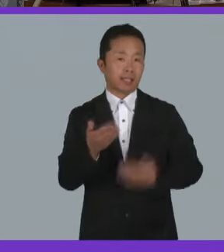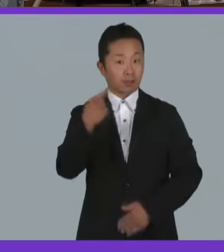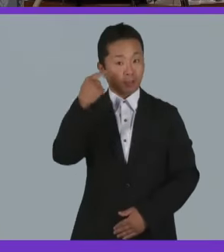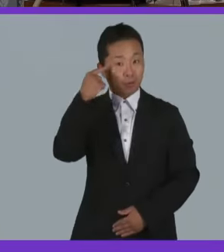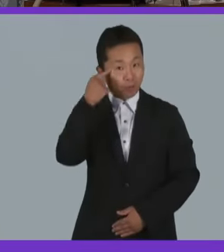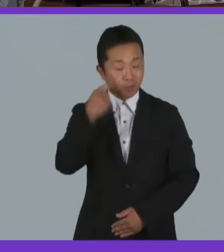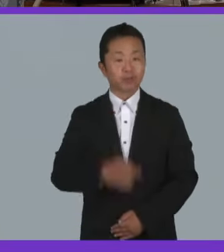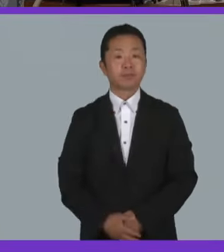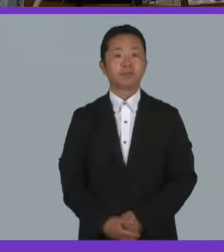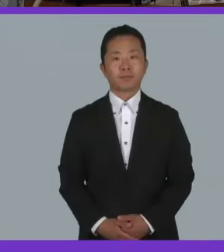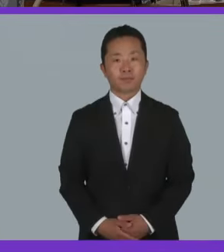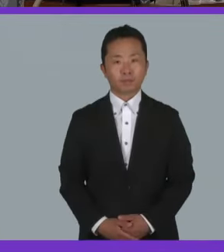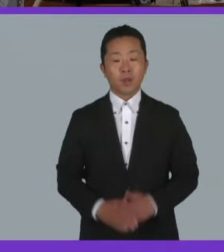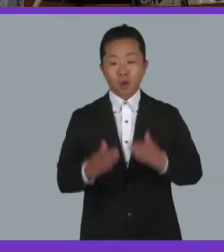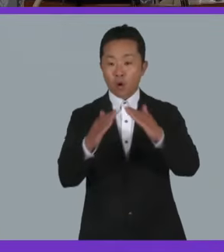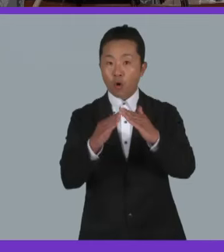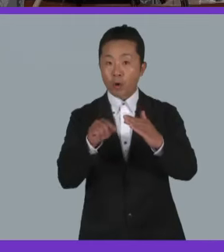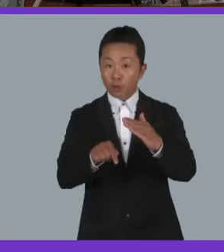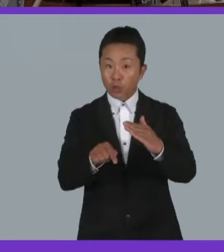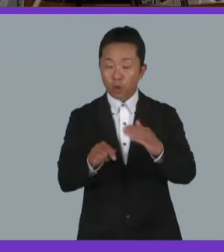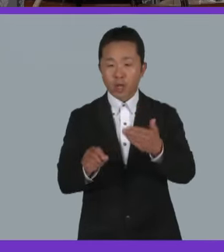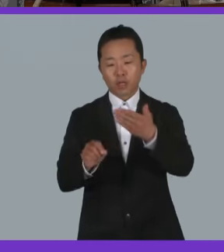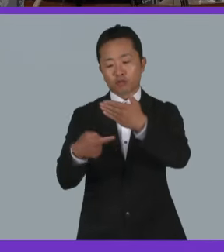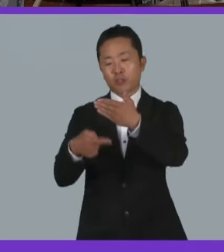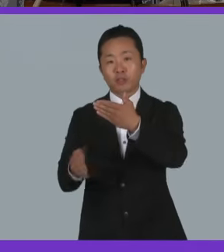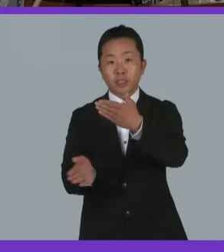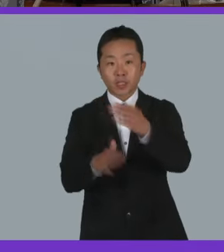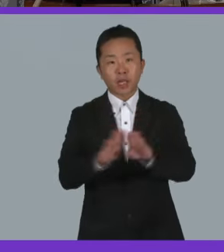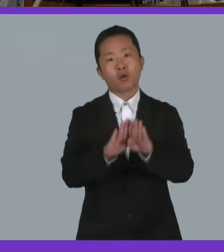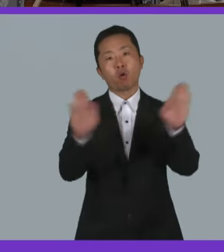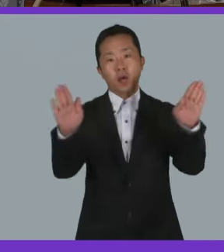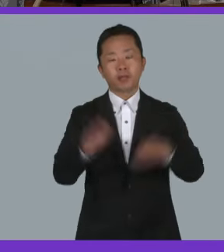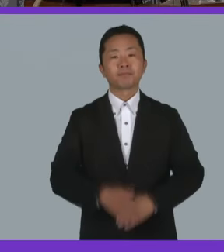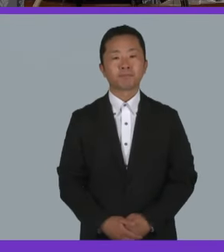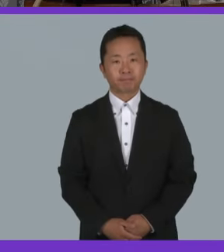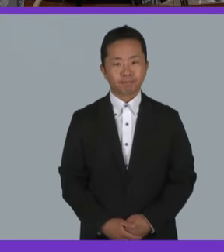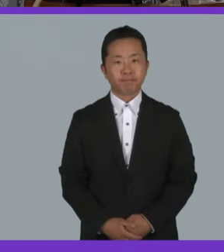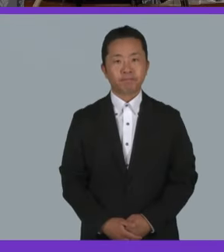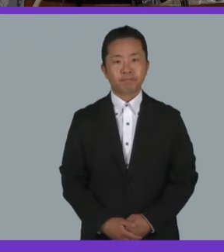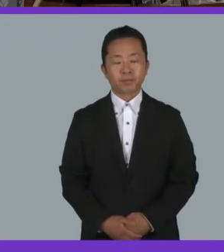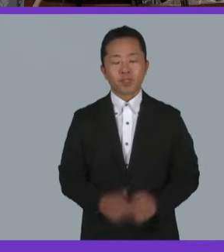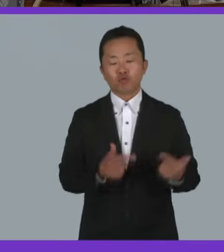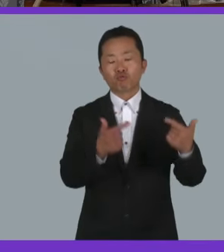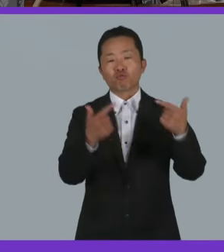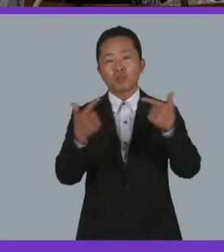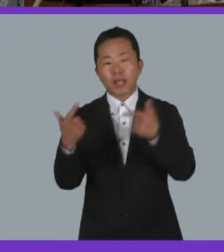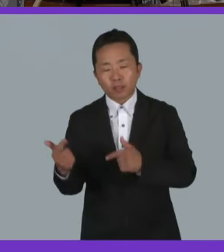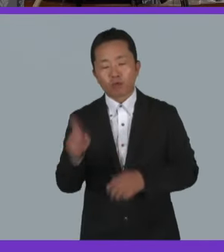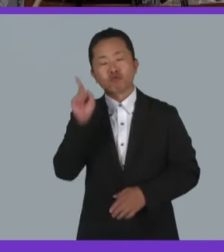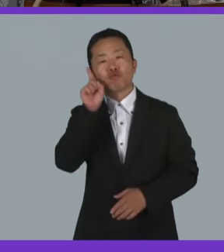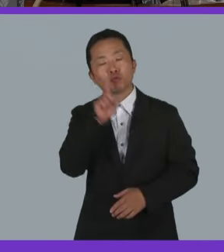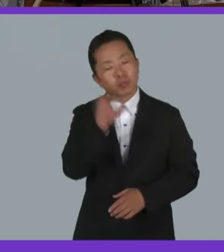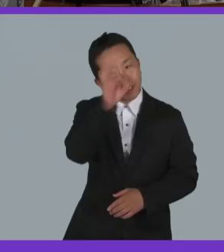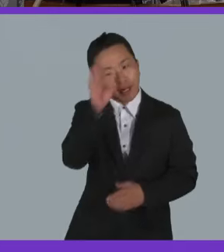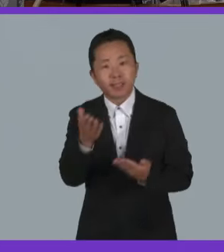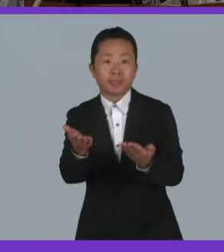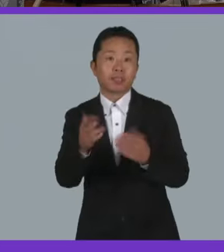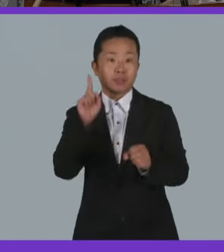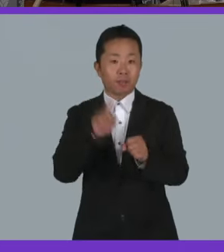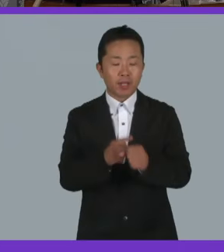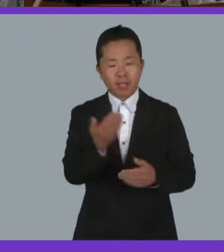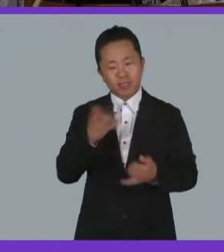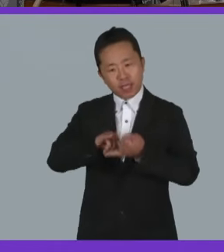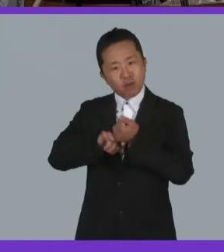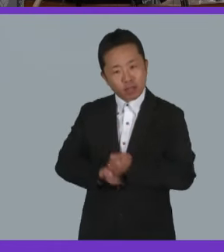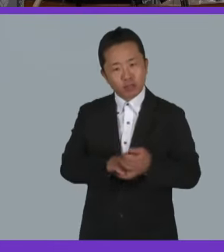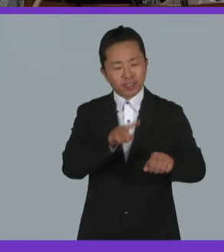思います。本丸御殿は9月1日から公開を開始いたします。ゆったりとスムーズに観覧していただくため、事前予約、時